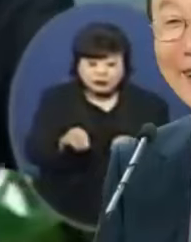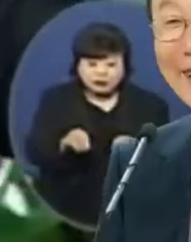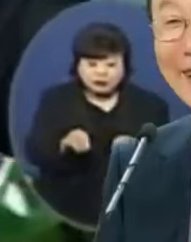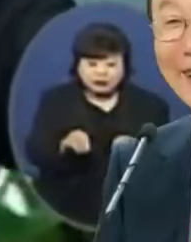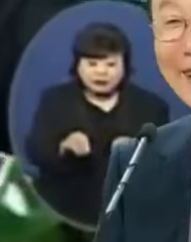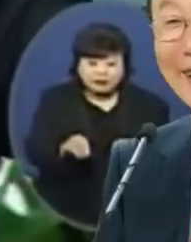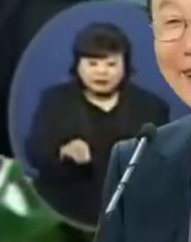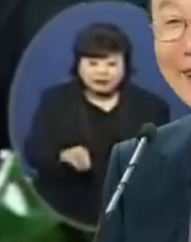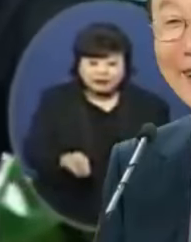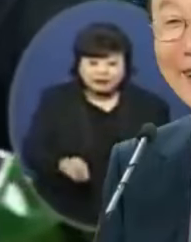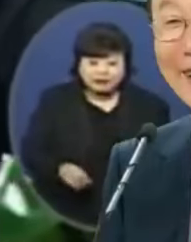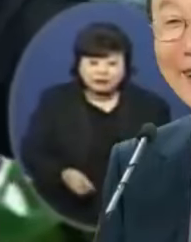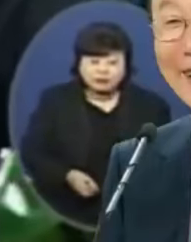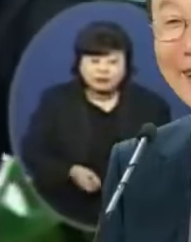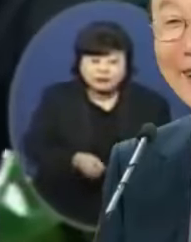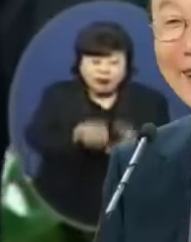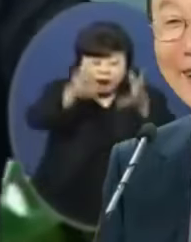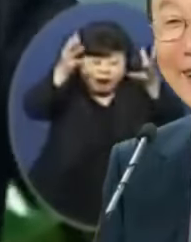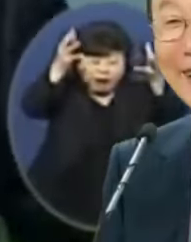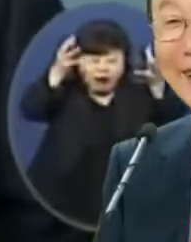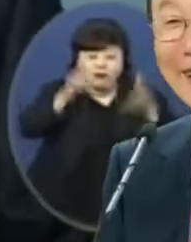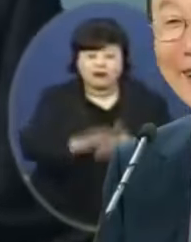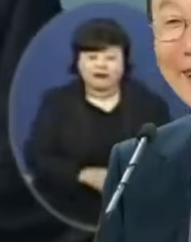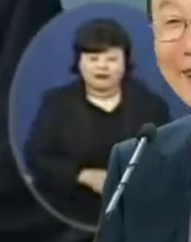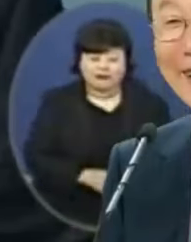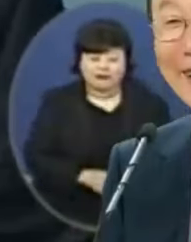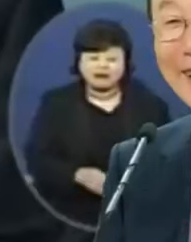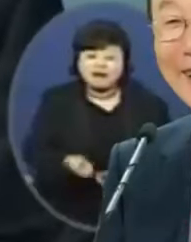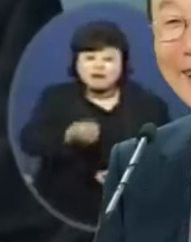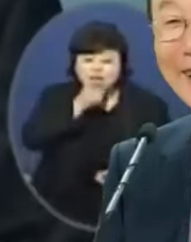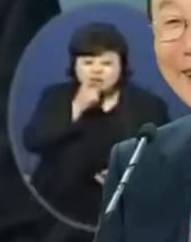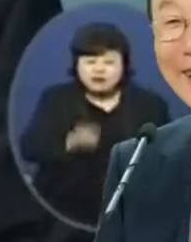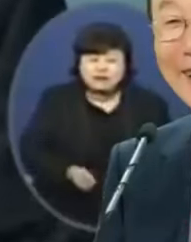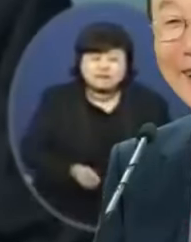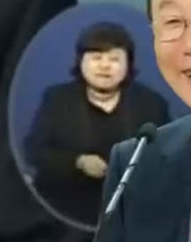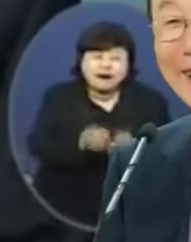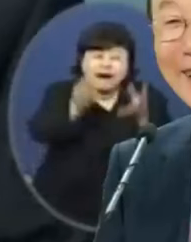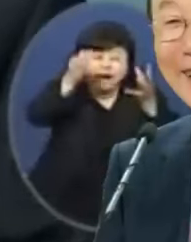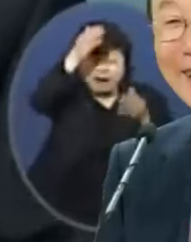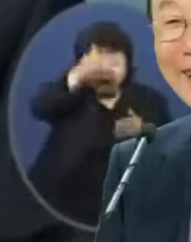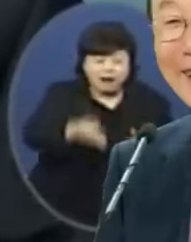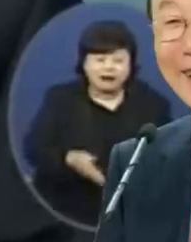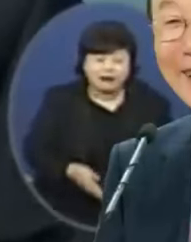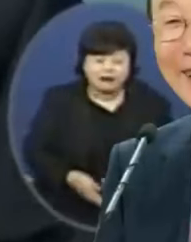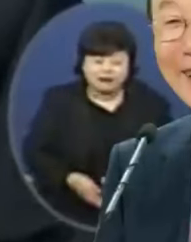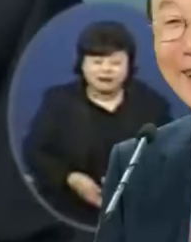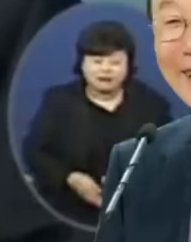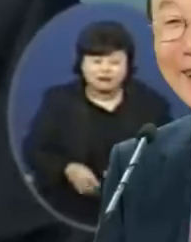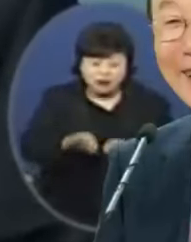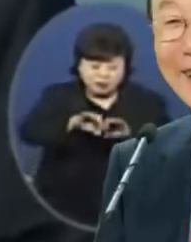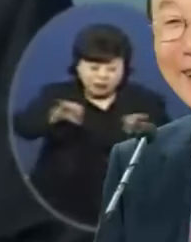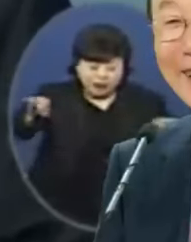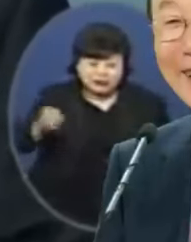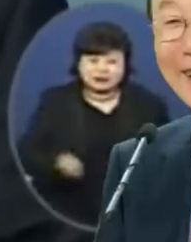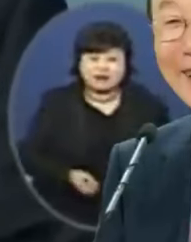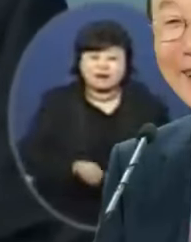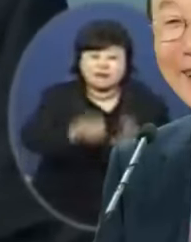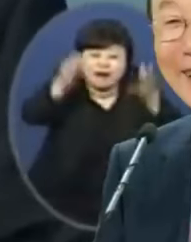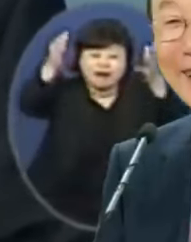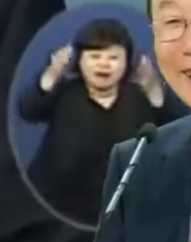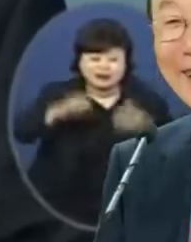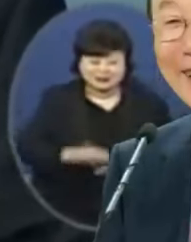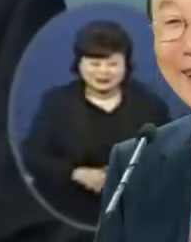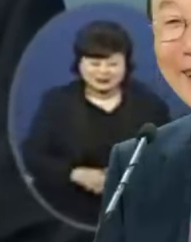막 쌓여 올라갑니다. 물이 쌓여 올라가니 장관 아닙니까? 밑으로는 다 말라버리고. 그래서